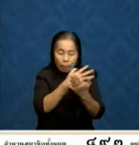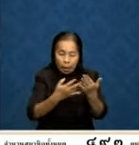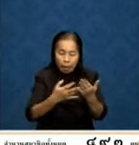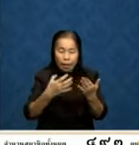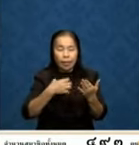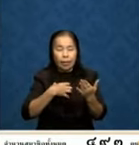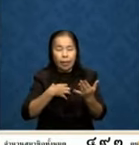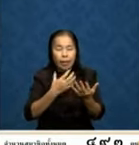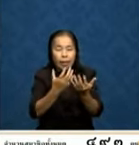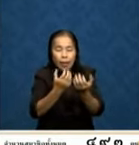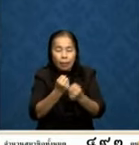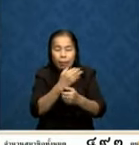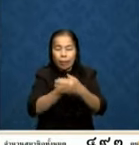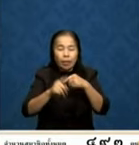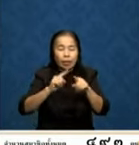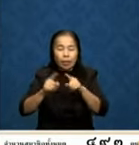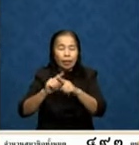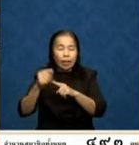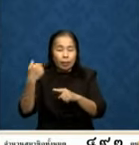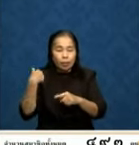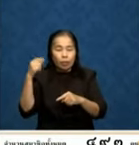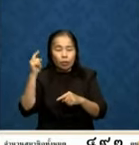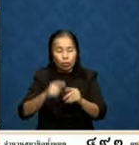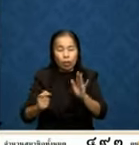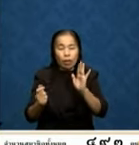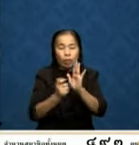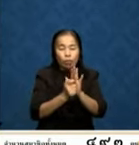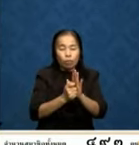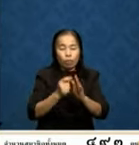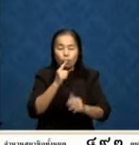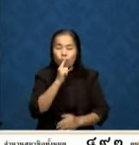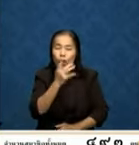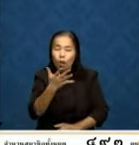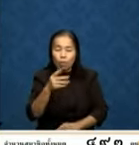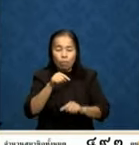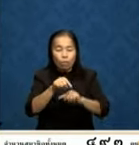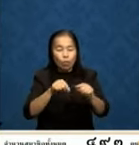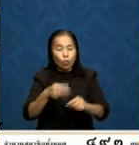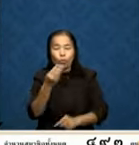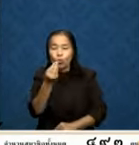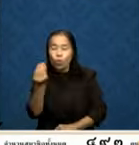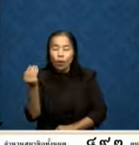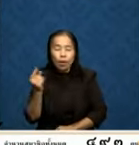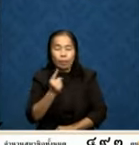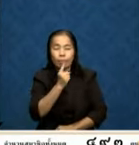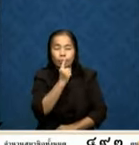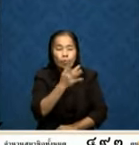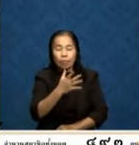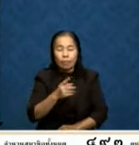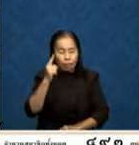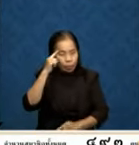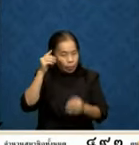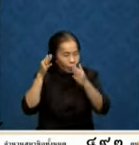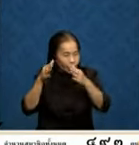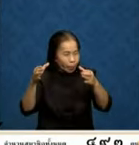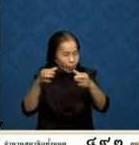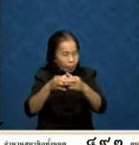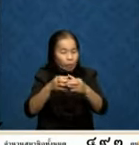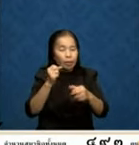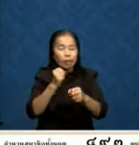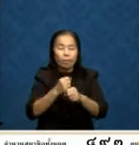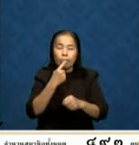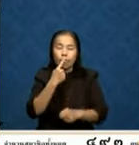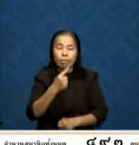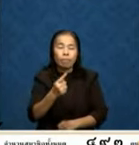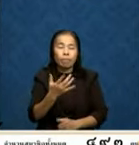PDP นะครับ Power Development Plan ซึ่งได้มีการกำหนดถึงสัดส่วนในการที่เราจะต้องมุ่งเป้าไปสู่การใช้พลังงานสะอาดมากยิ่ง